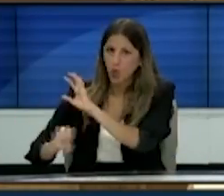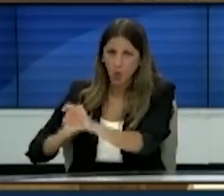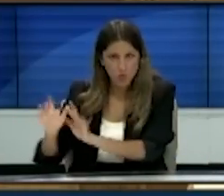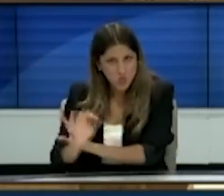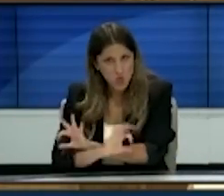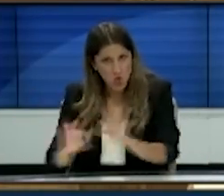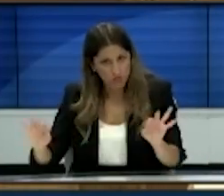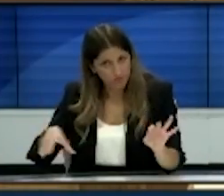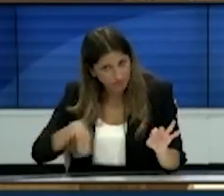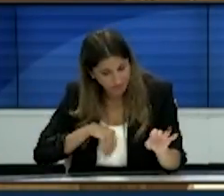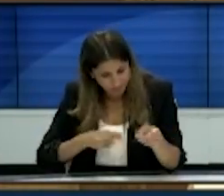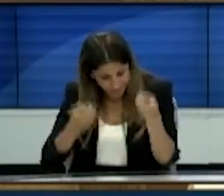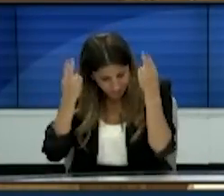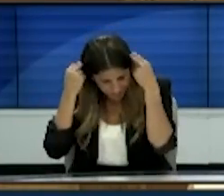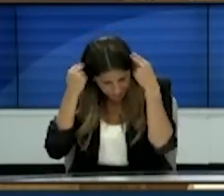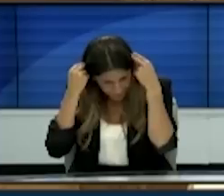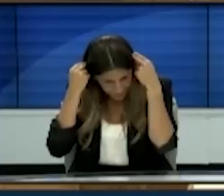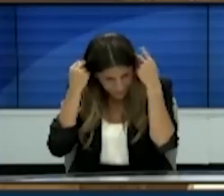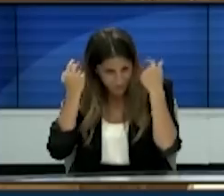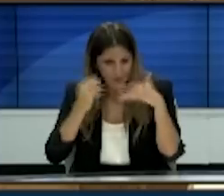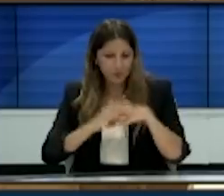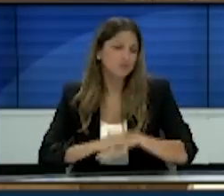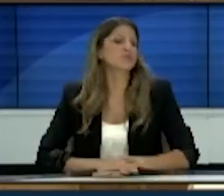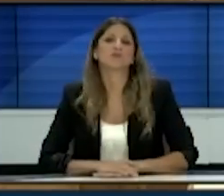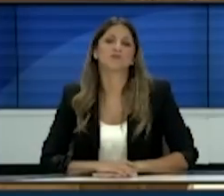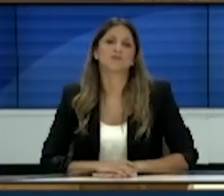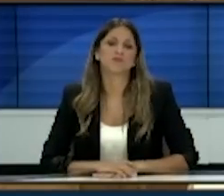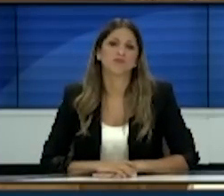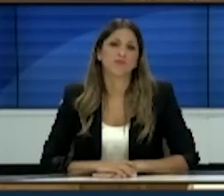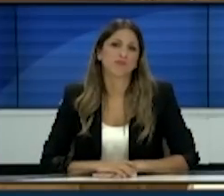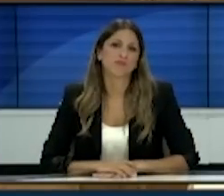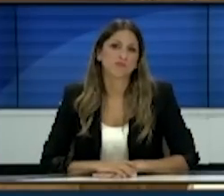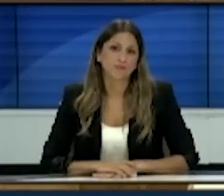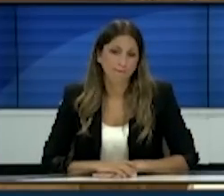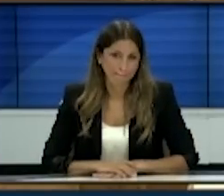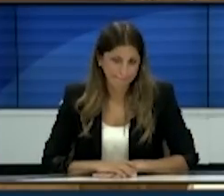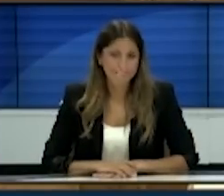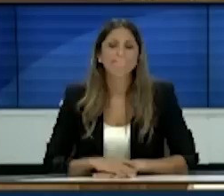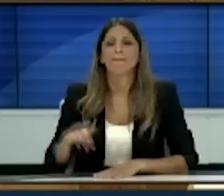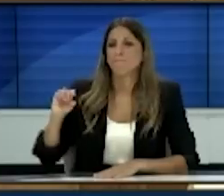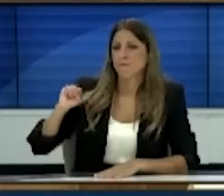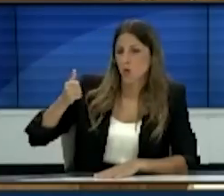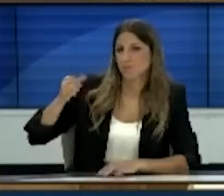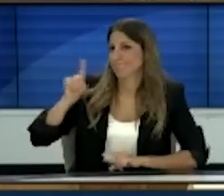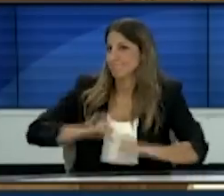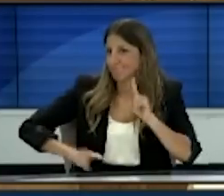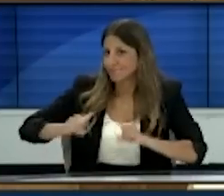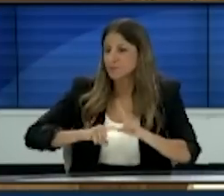Δημοκρατία και ο κύριος Μητσοτάκης υπερθεματίζουν μάλιστα. Έχουν γίνει πρωτοπαλίκαρα. Την έχουν